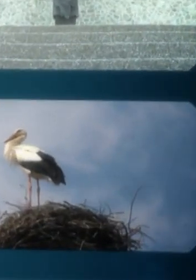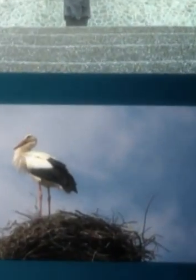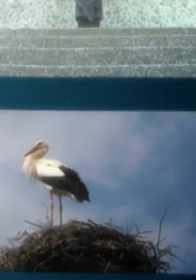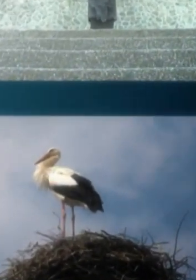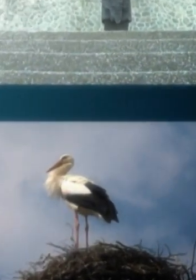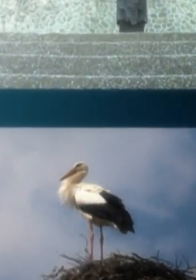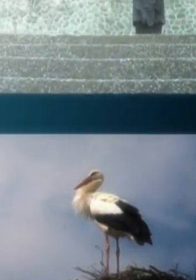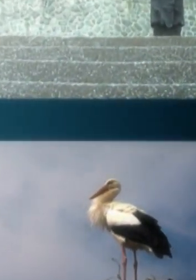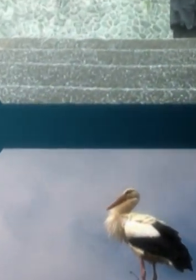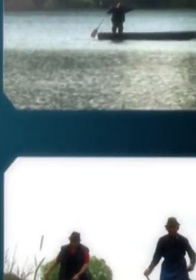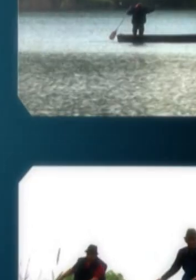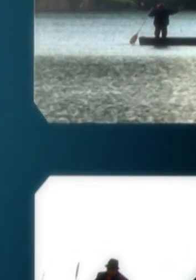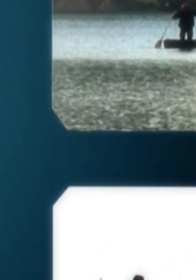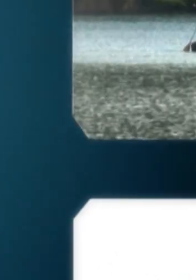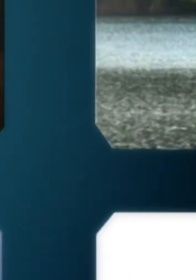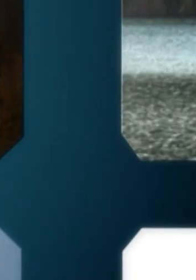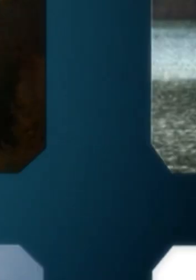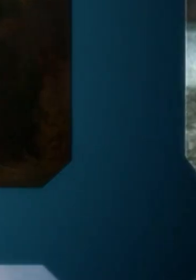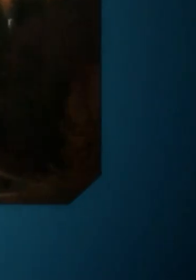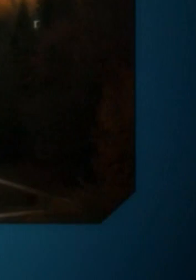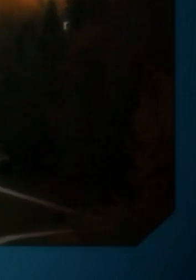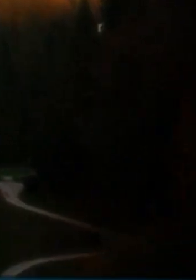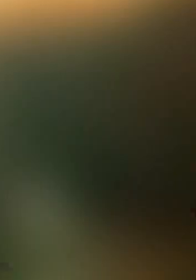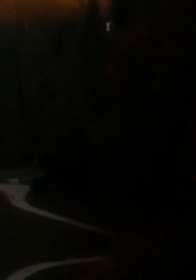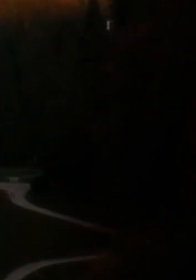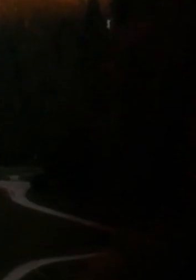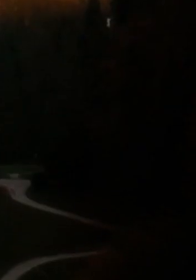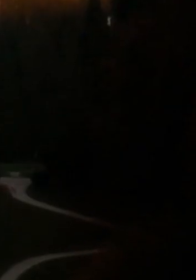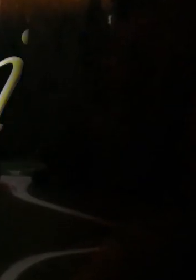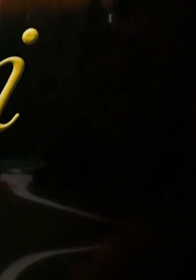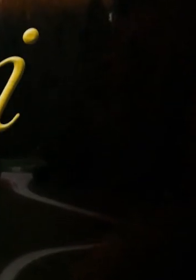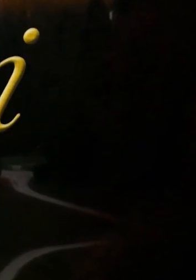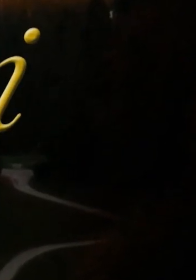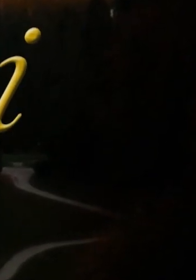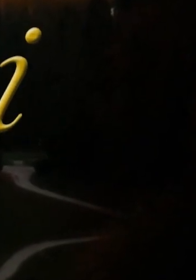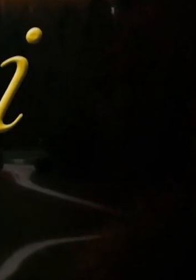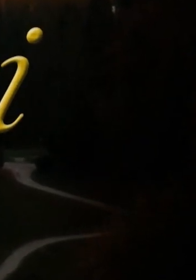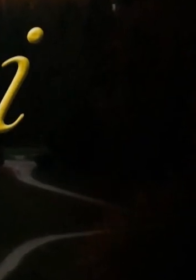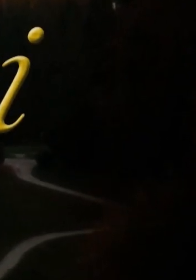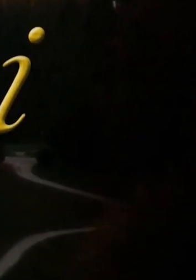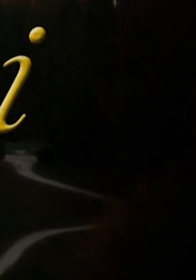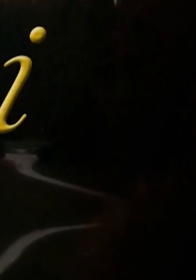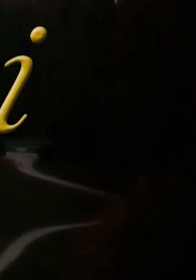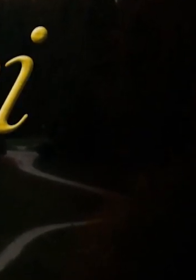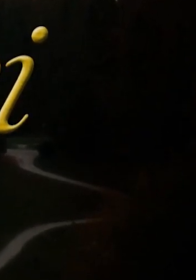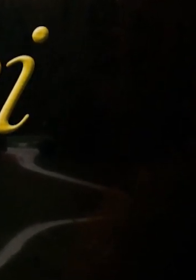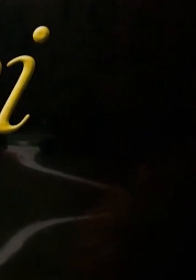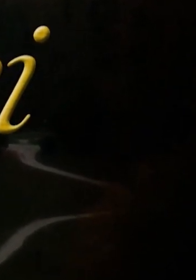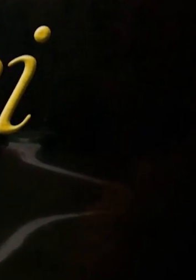su Podravci, na levi strani su Zagorci, v